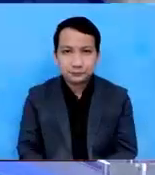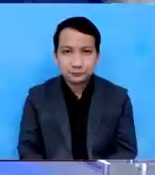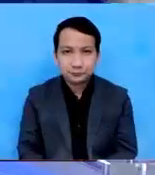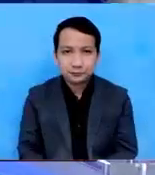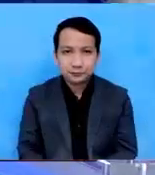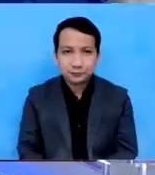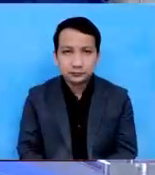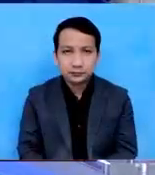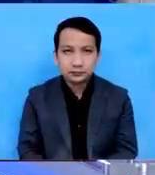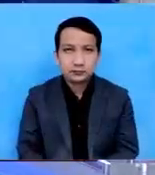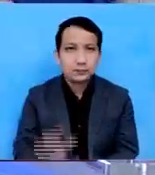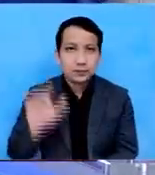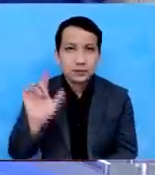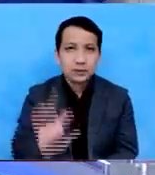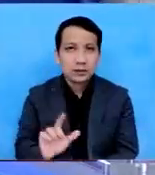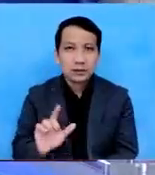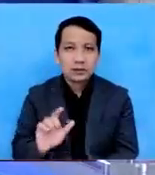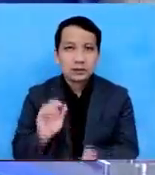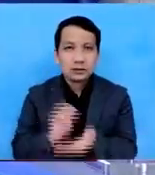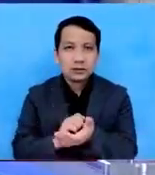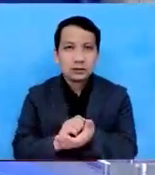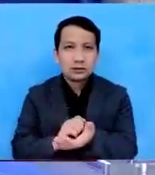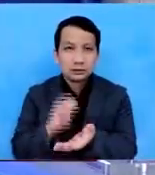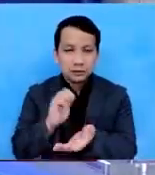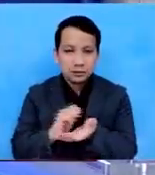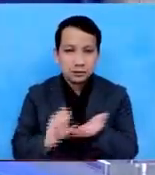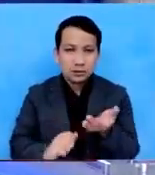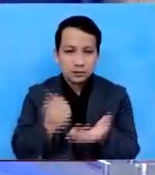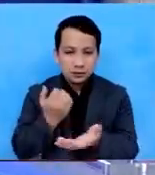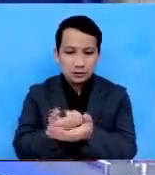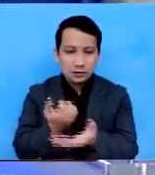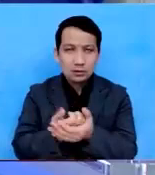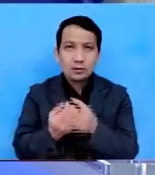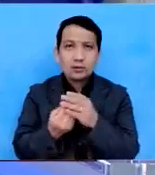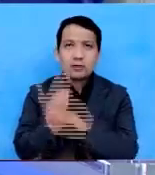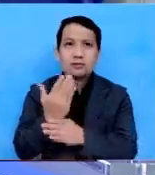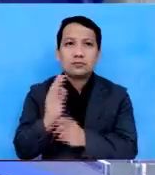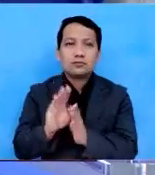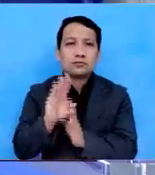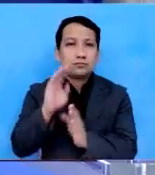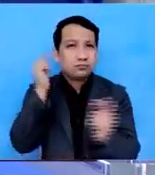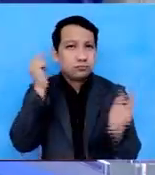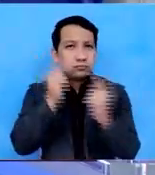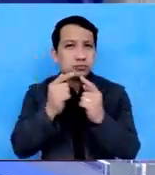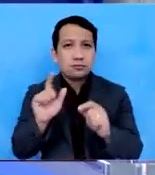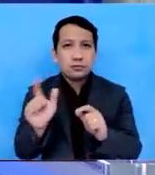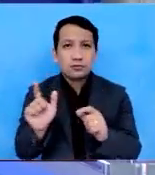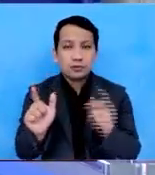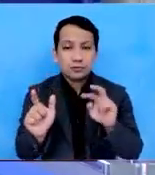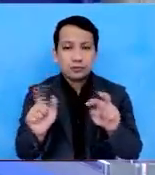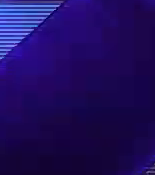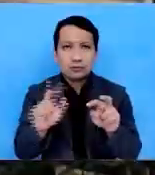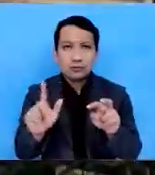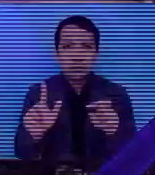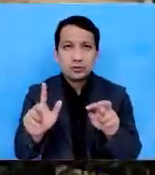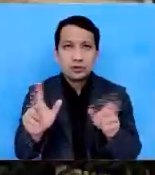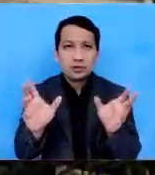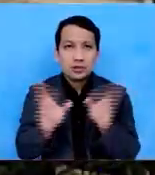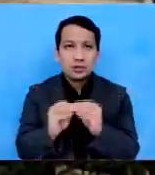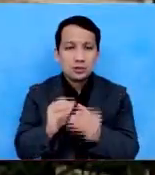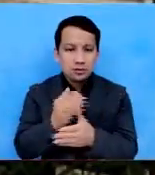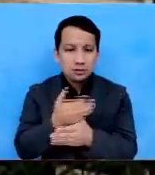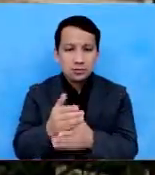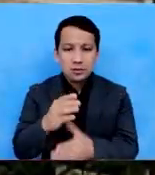Pinabaan ng Development Budget Coordination Committee ang economic growth target ng bansa para sa taong 2023. Sa taya ng